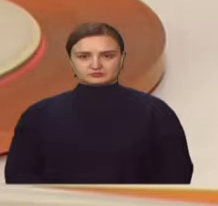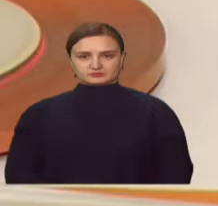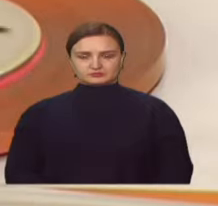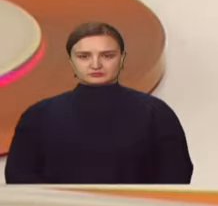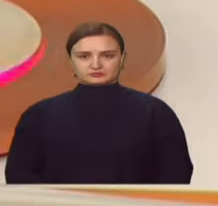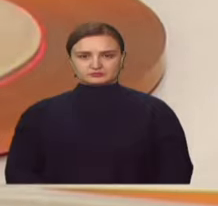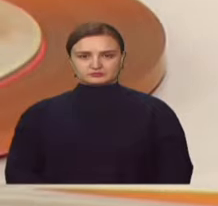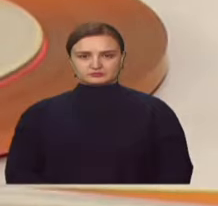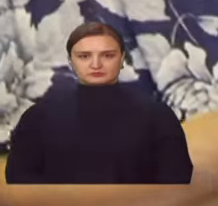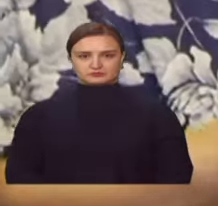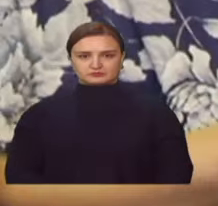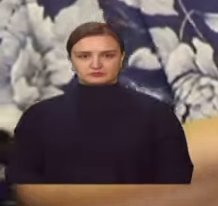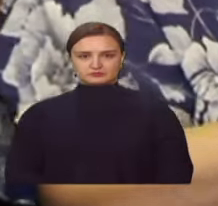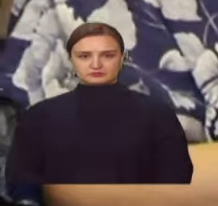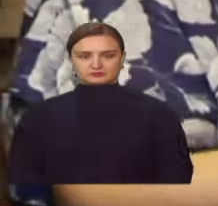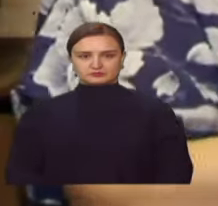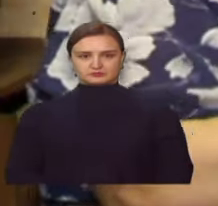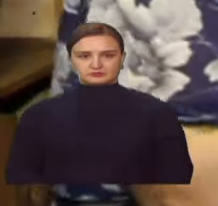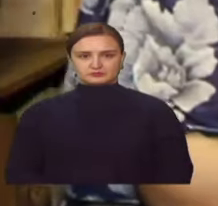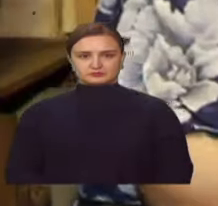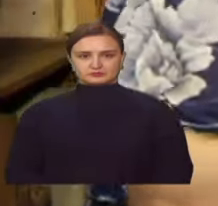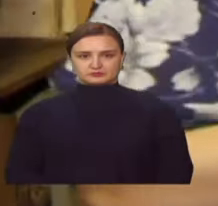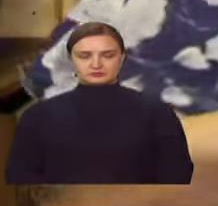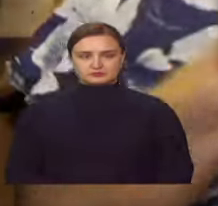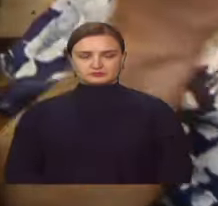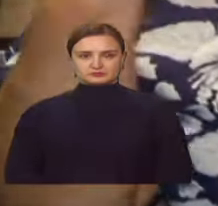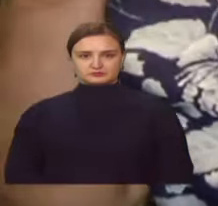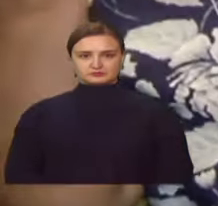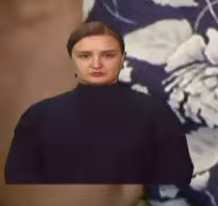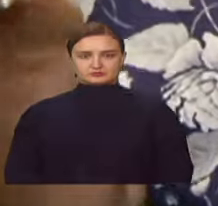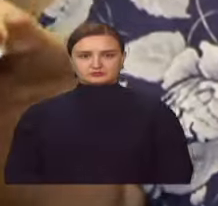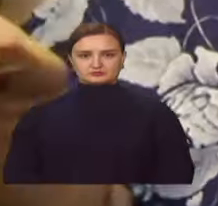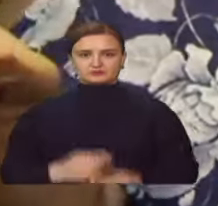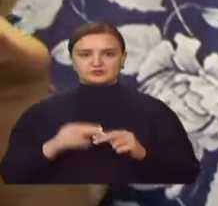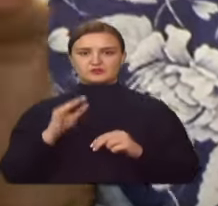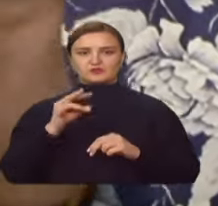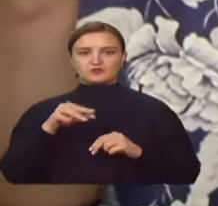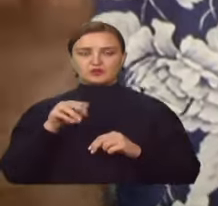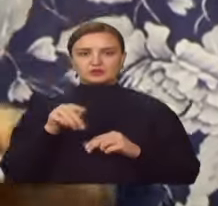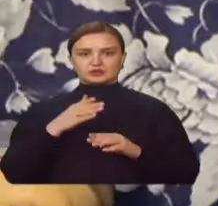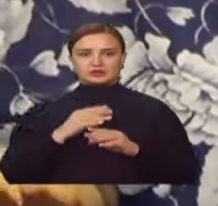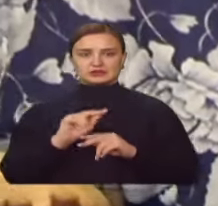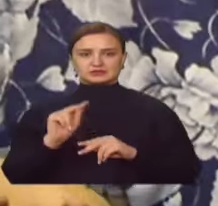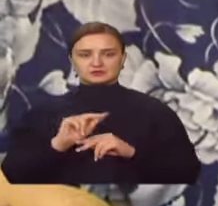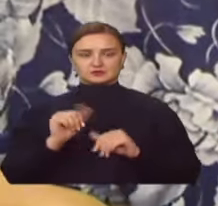ცოცხალი ორგანიზმი, აზროვნებს, მეტყველებს, საუბრობს და გასწავლის თუ გიხსნის რამე.